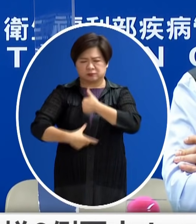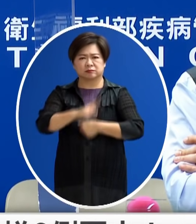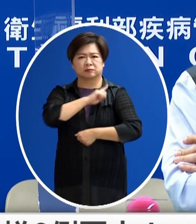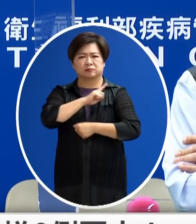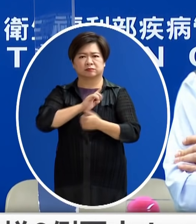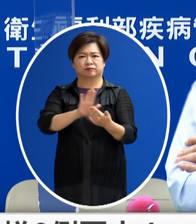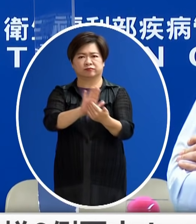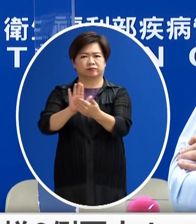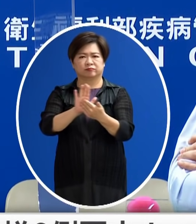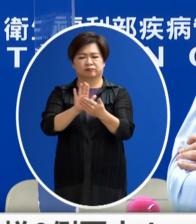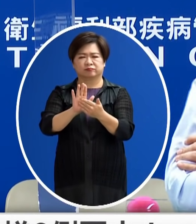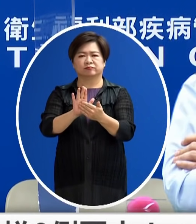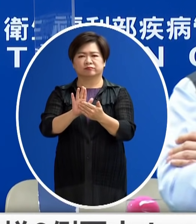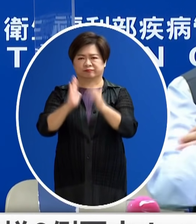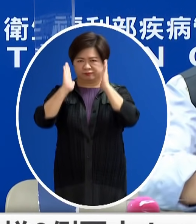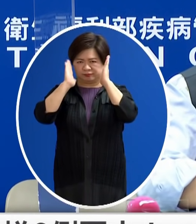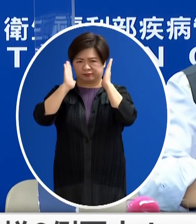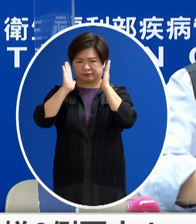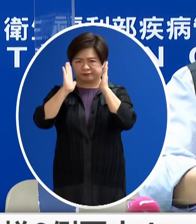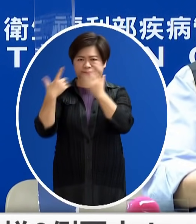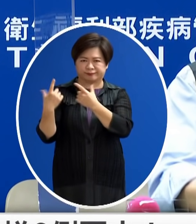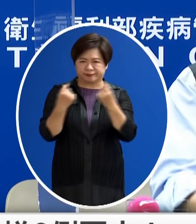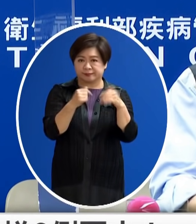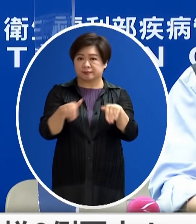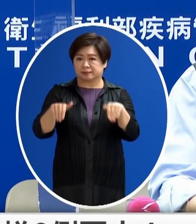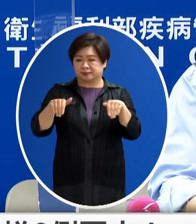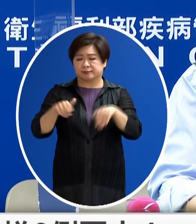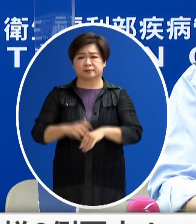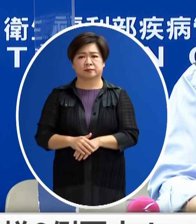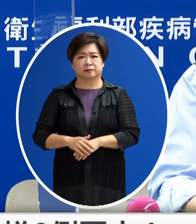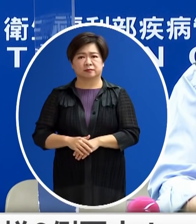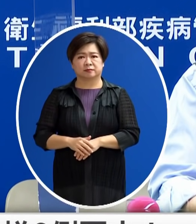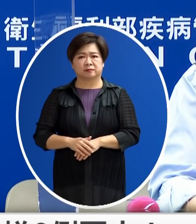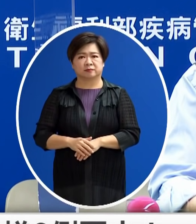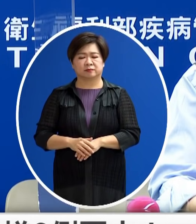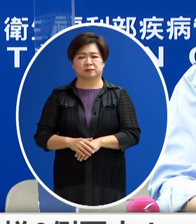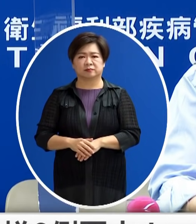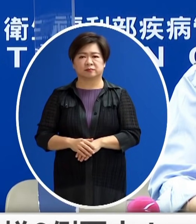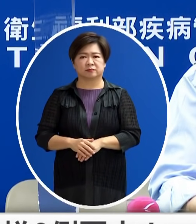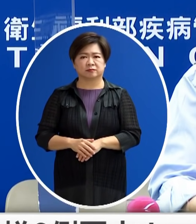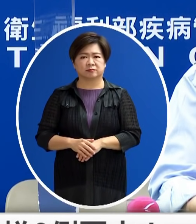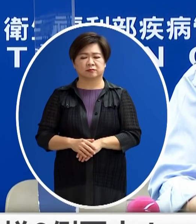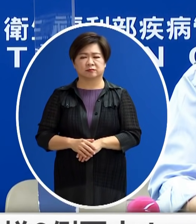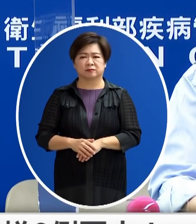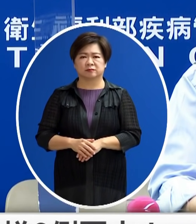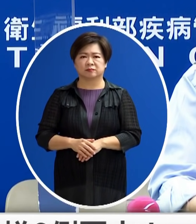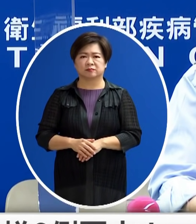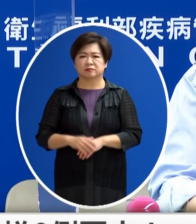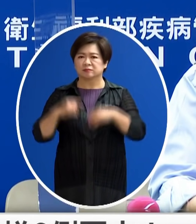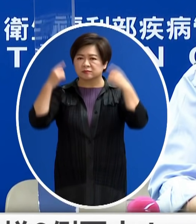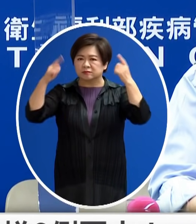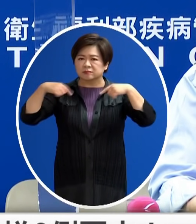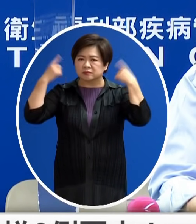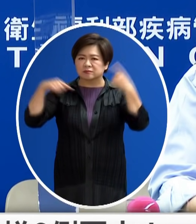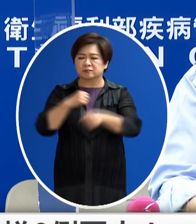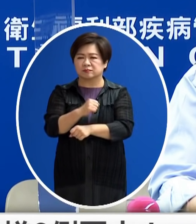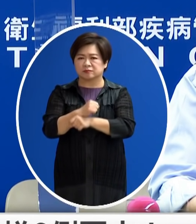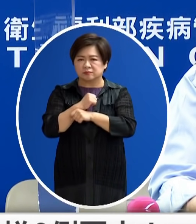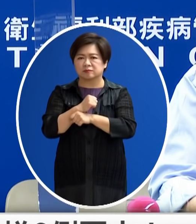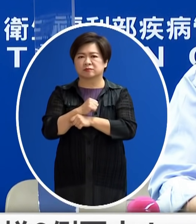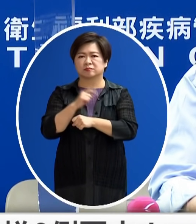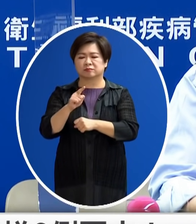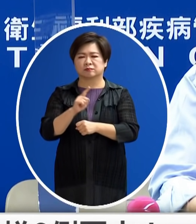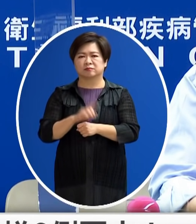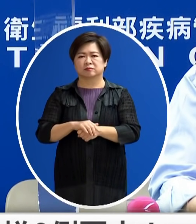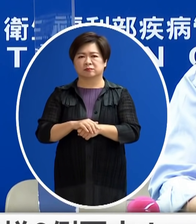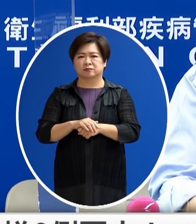个防护哈，也是要把它做好，哈。那当然很多事情还是要做一个，哈，就是在随时都要密切的